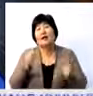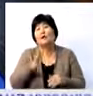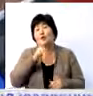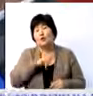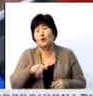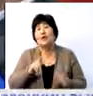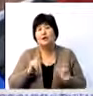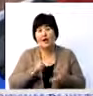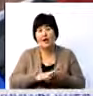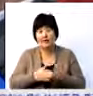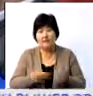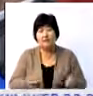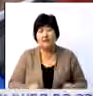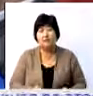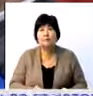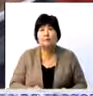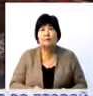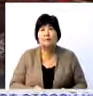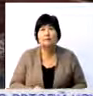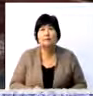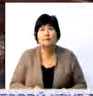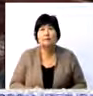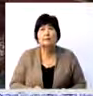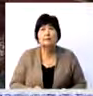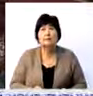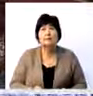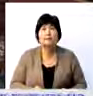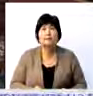сроки. Договорились, да? Алина Параджан, Бекболат Абденов, Торихан Кожахметов, телеканал Кызылорда.